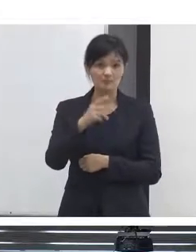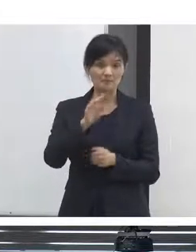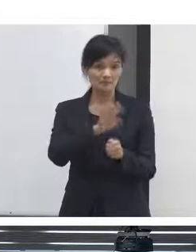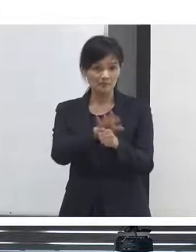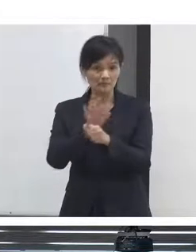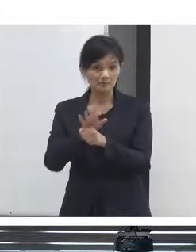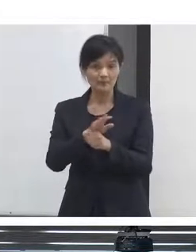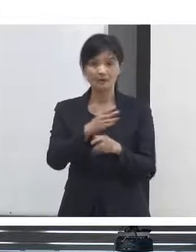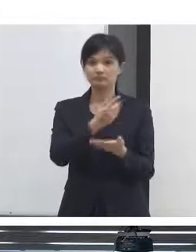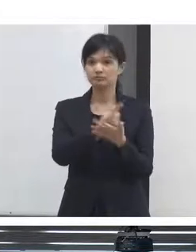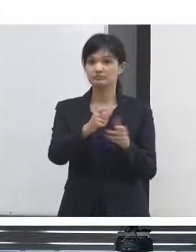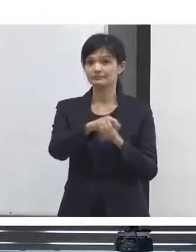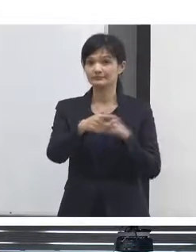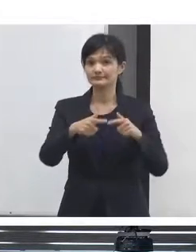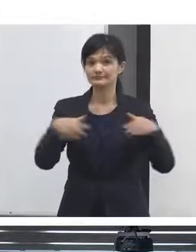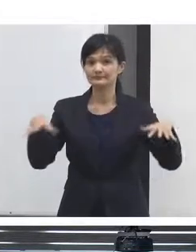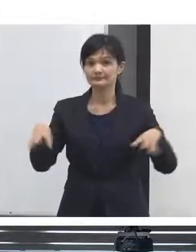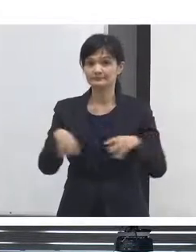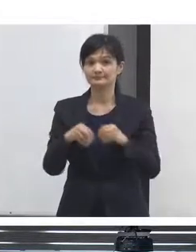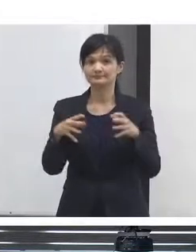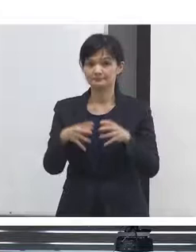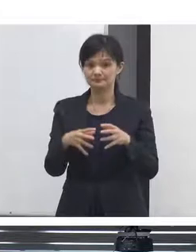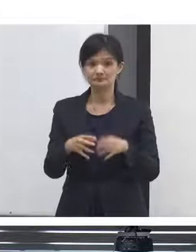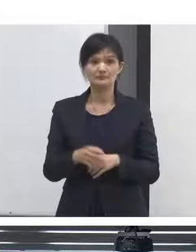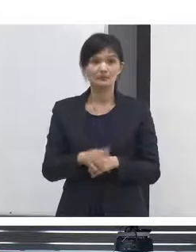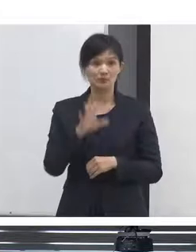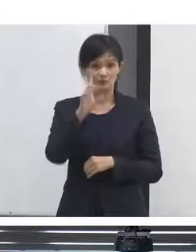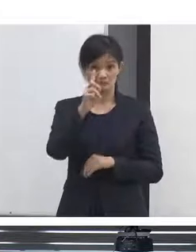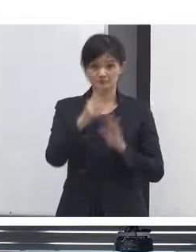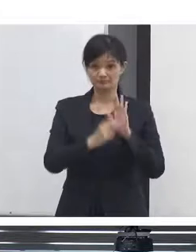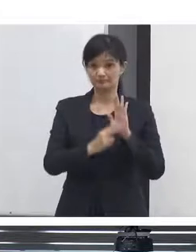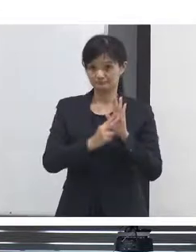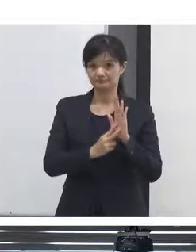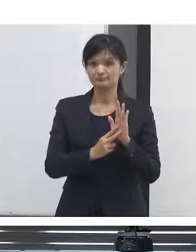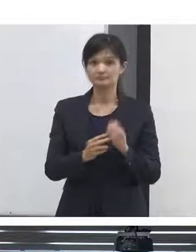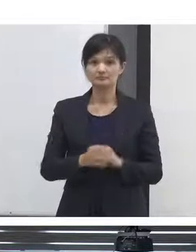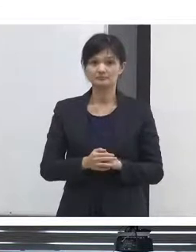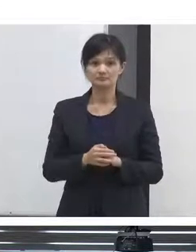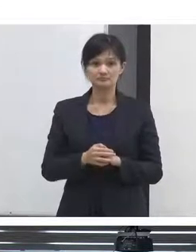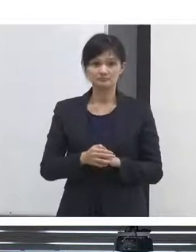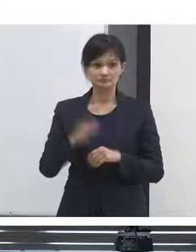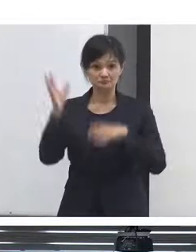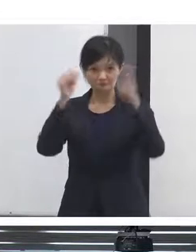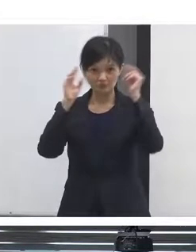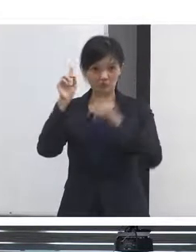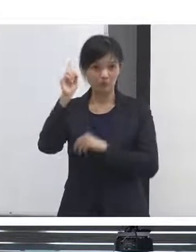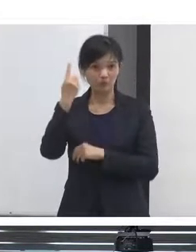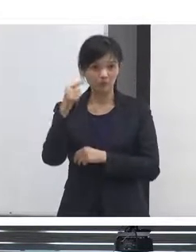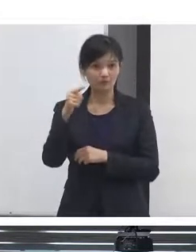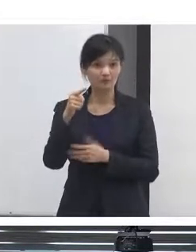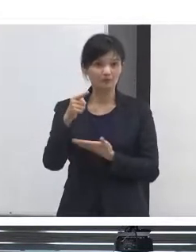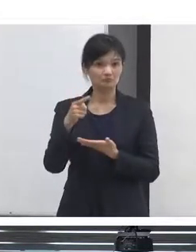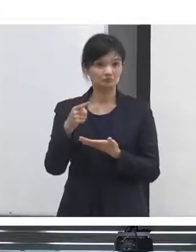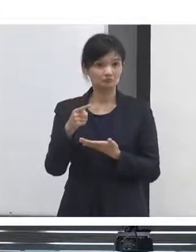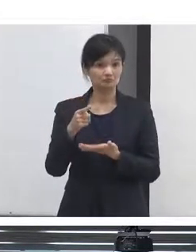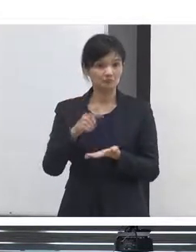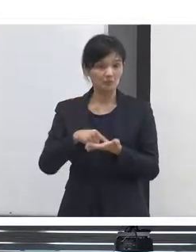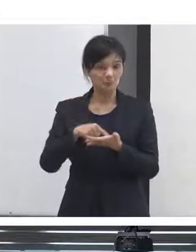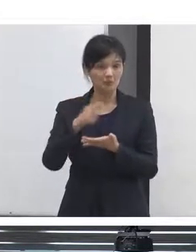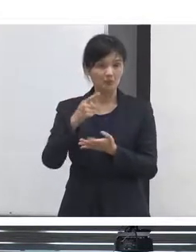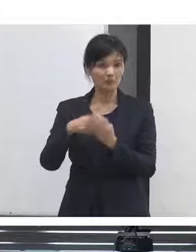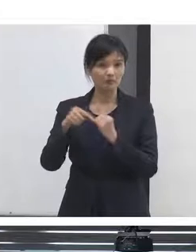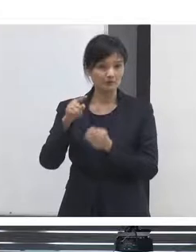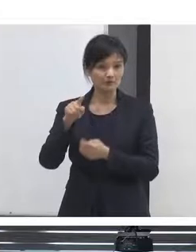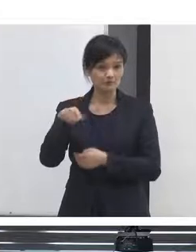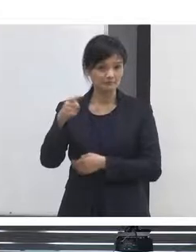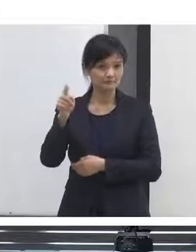那我们现在提一个案例哦，就是说在资料平台上面呢，事实上有超过170笔以上的步道资料。那这